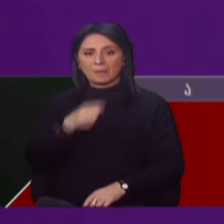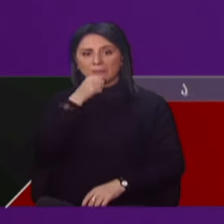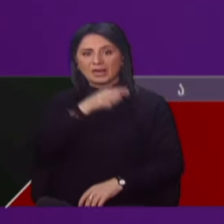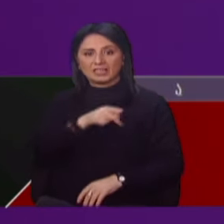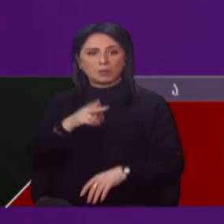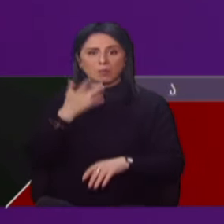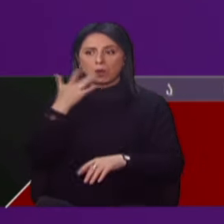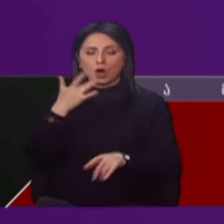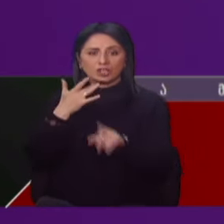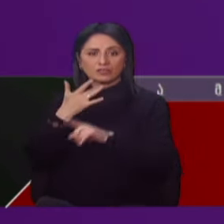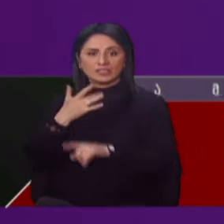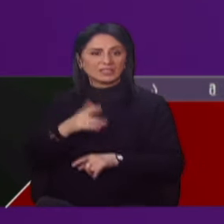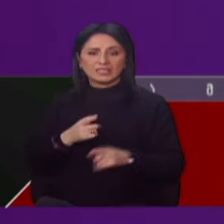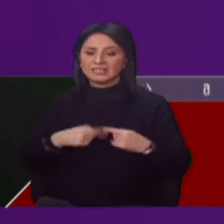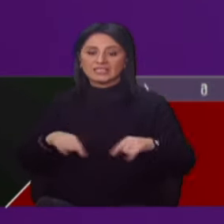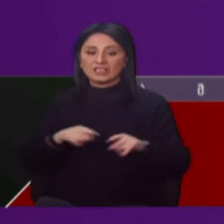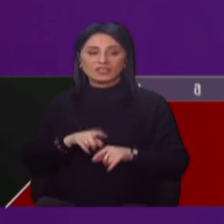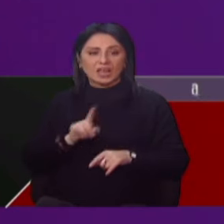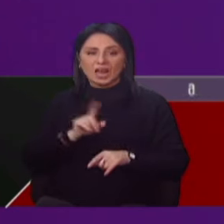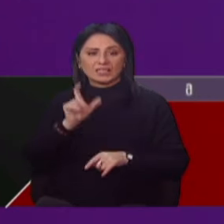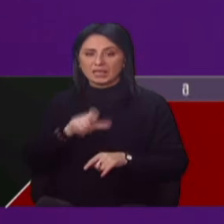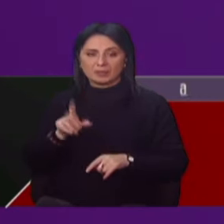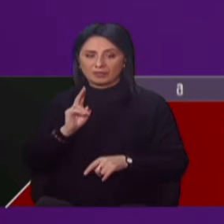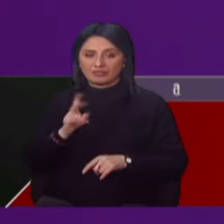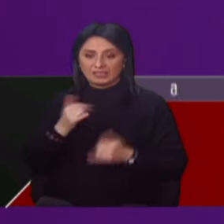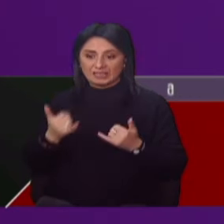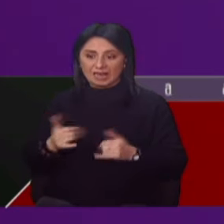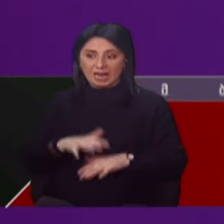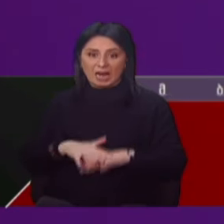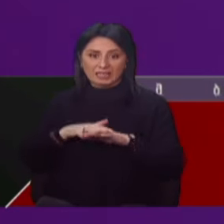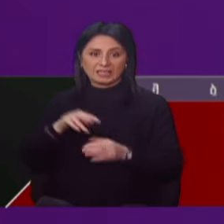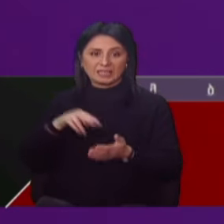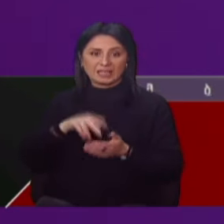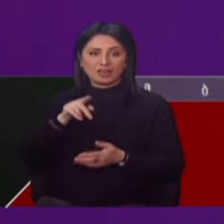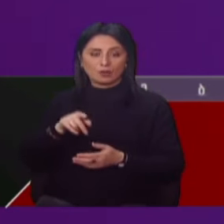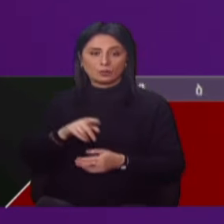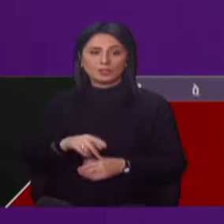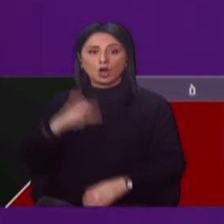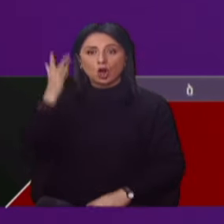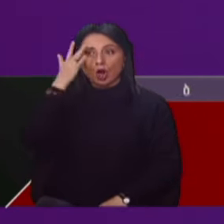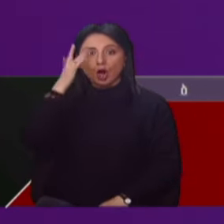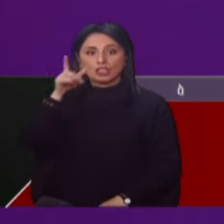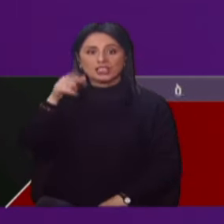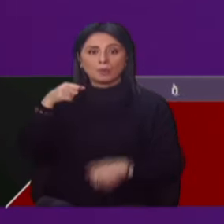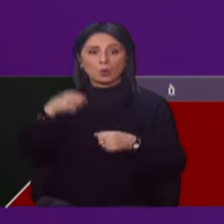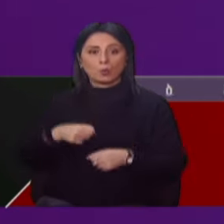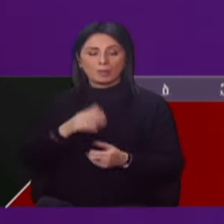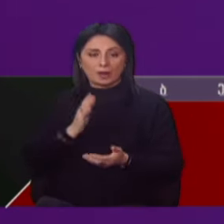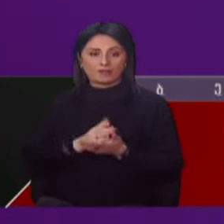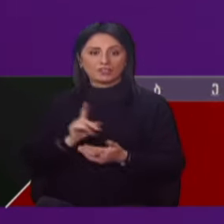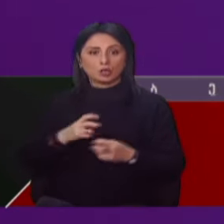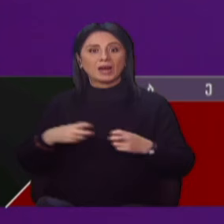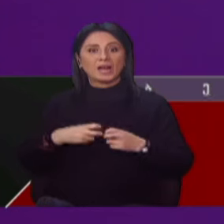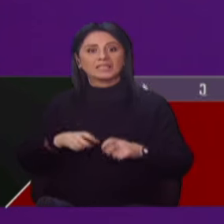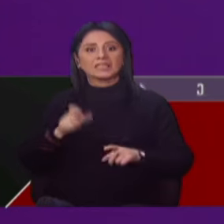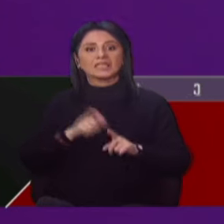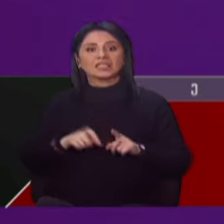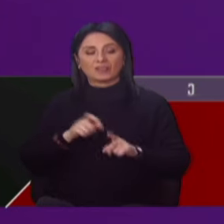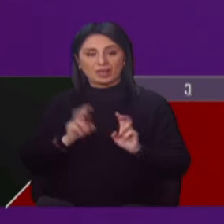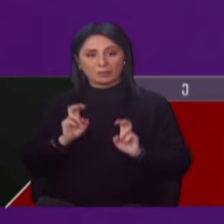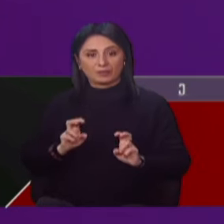არც პოლიტიკოსებმა, არც საზოგადოებამ, არც იმ ადამიანებმა, რომლებიც ახლა აქციაზე დგანან, ოცნებას უფლება აქვს, რომ რეზინის